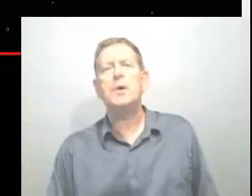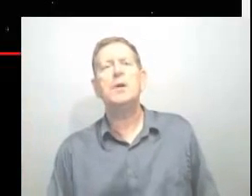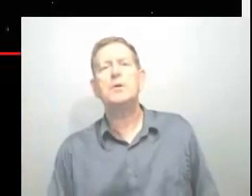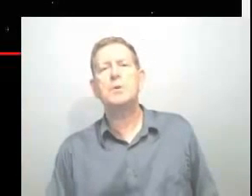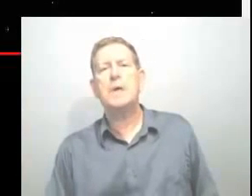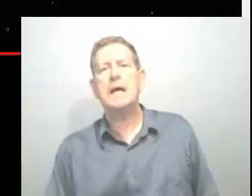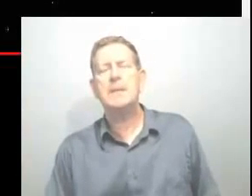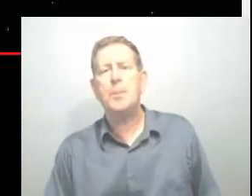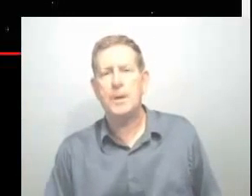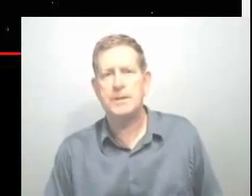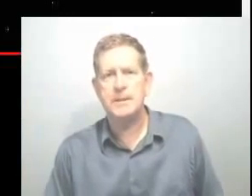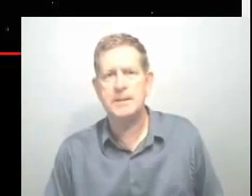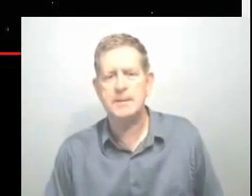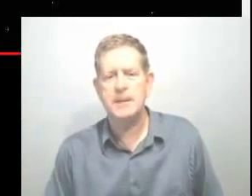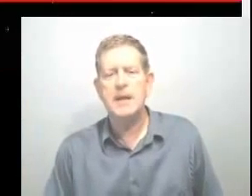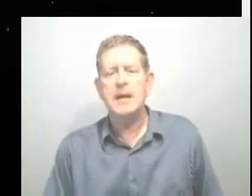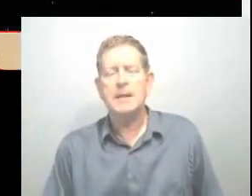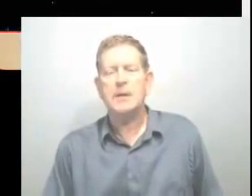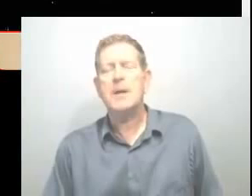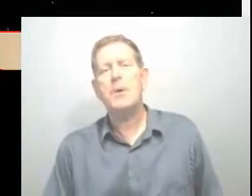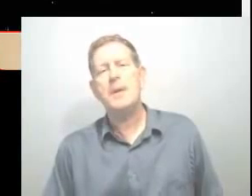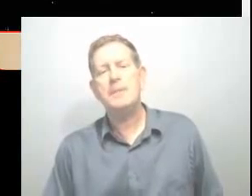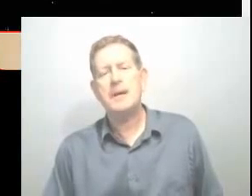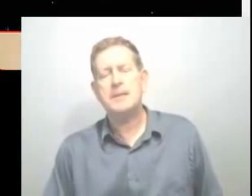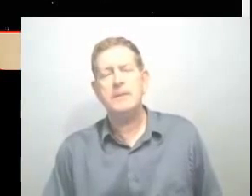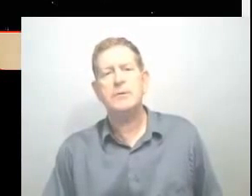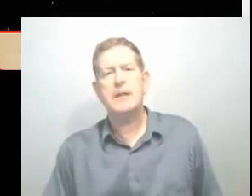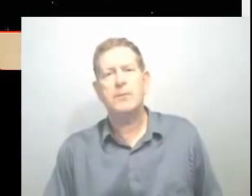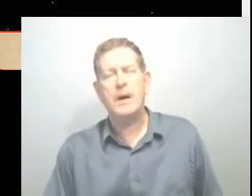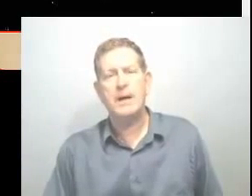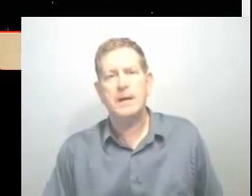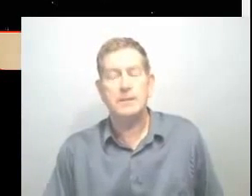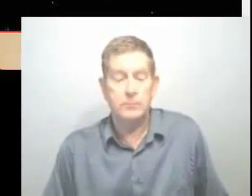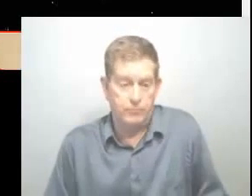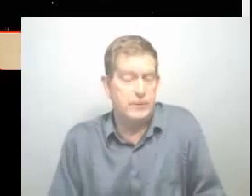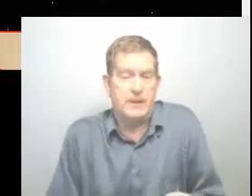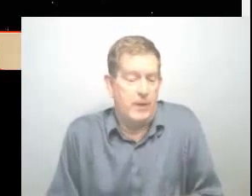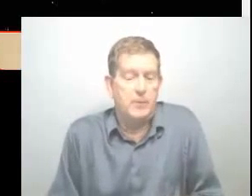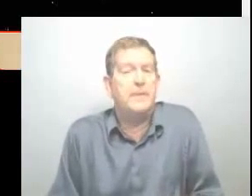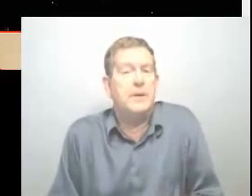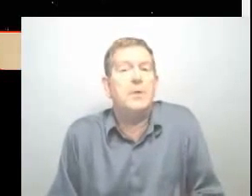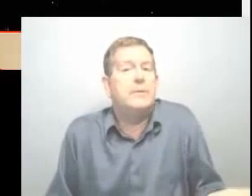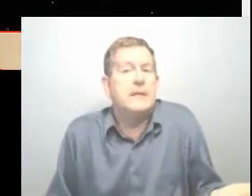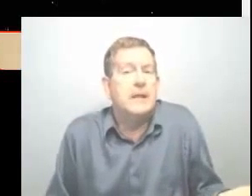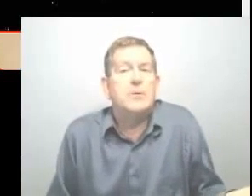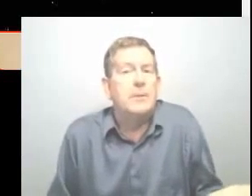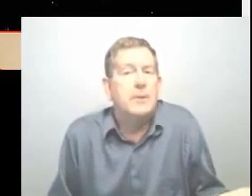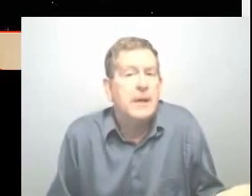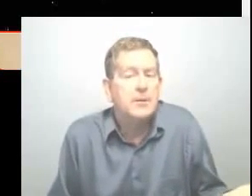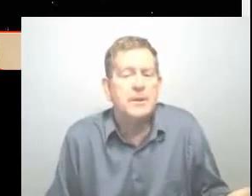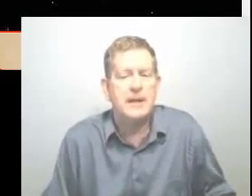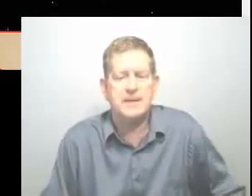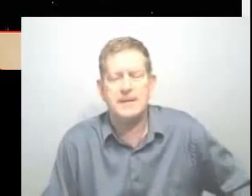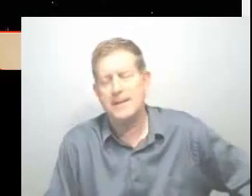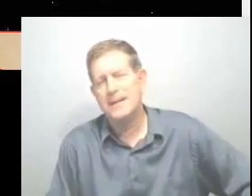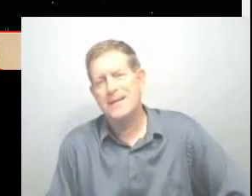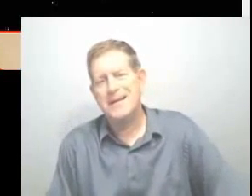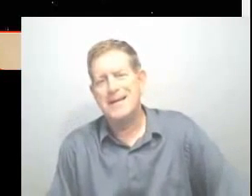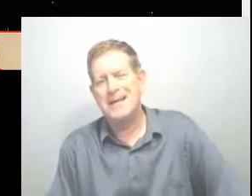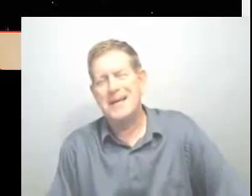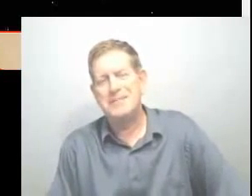nous sommes dans la leçon 1.10. Dans la première partie, vous allez voir le vidéo que vous êtes actuellement en train de